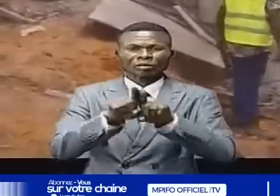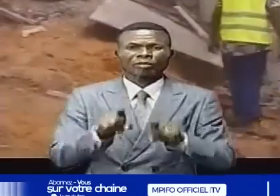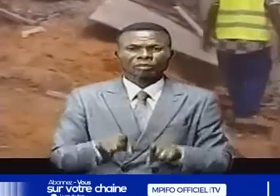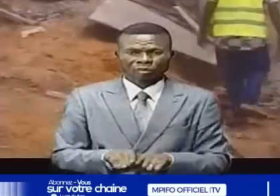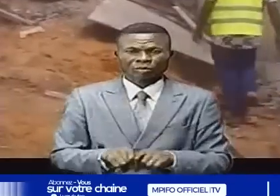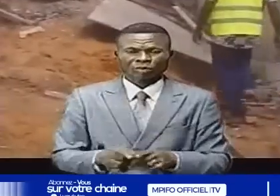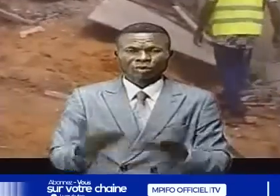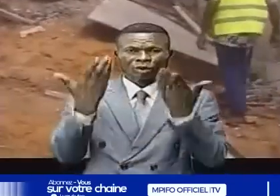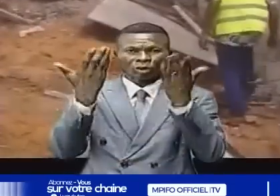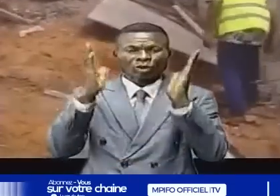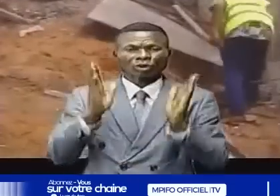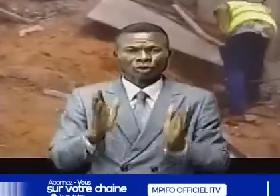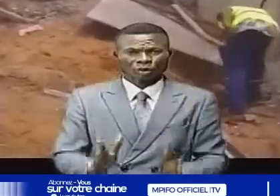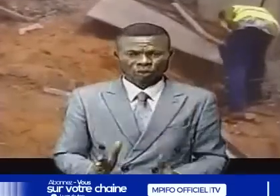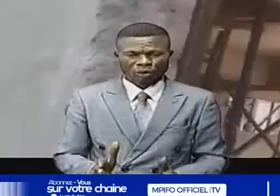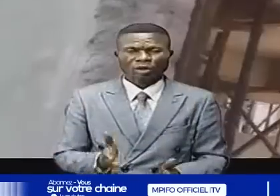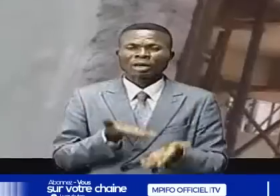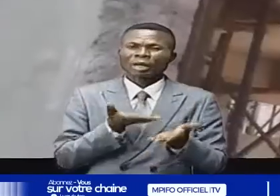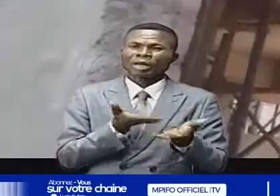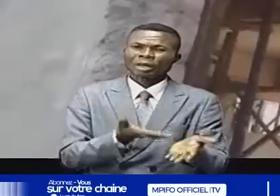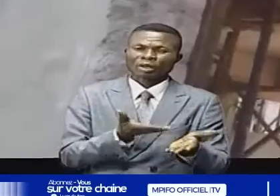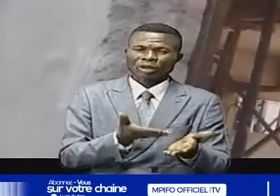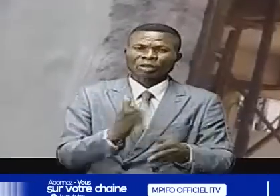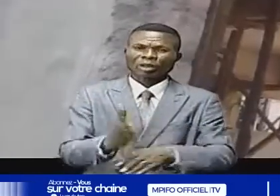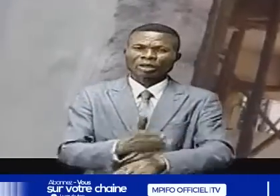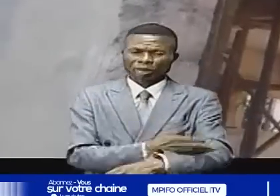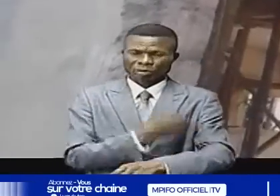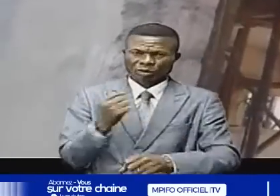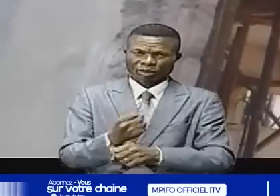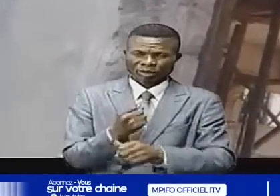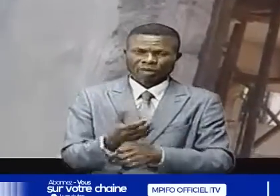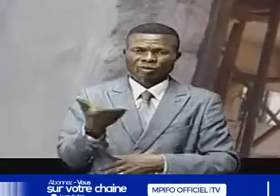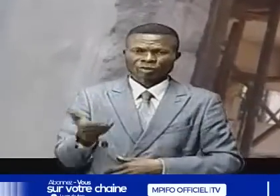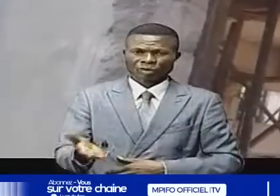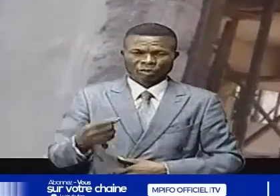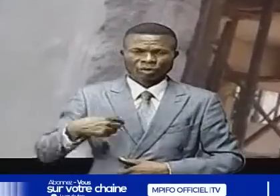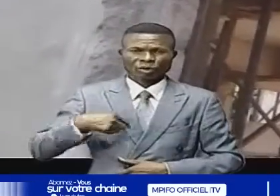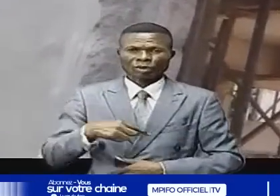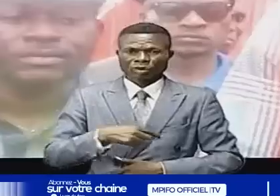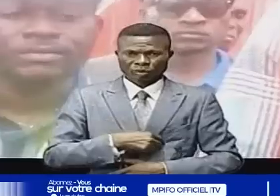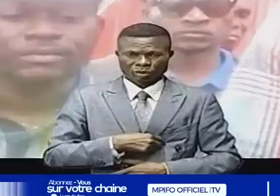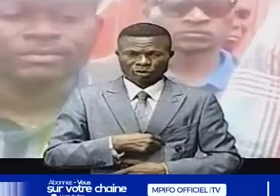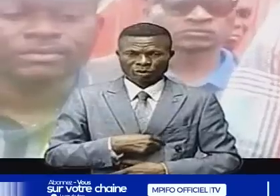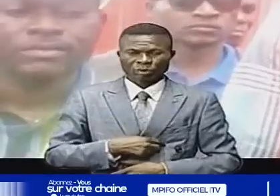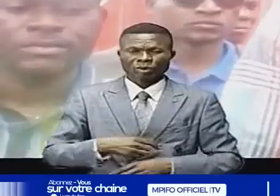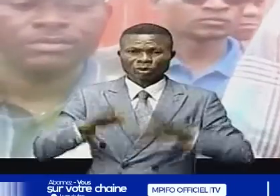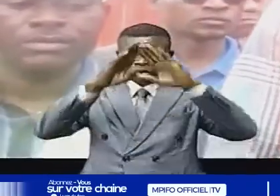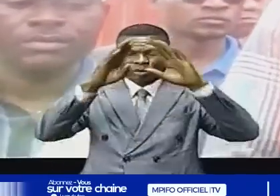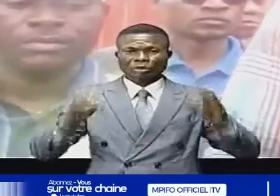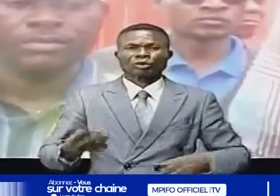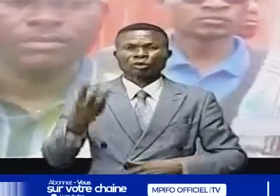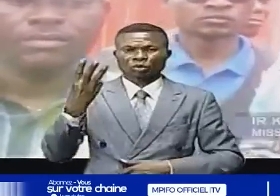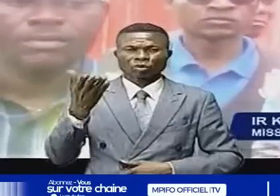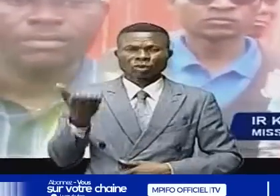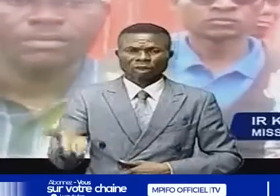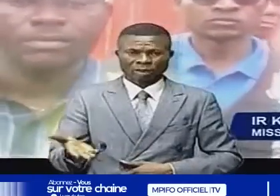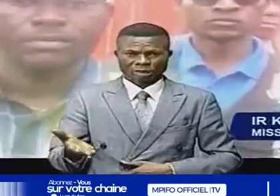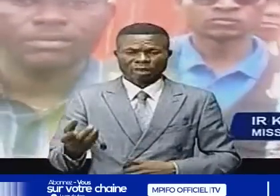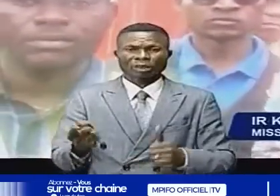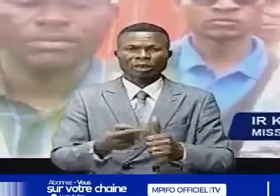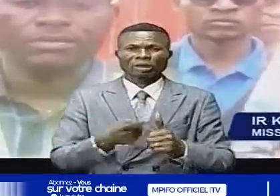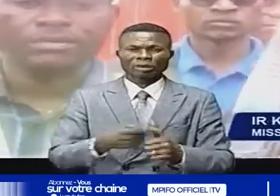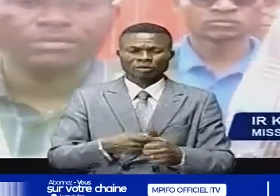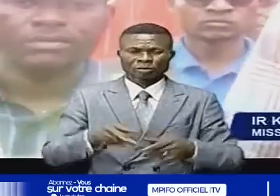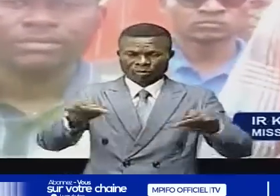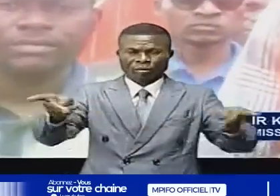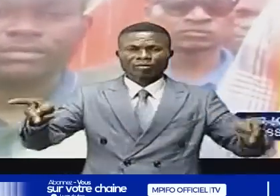les étudiants pour faciliter l'évolution de ces travaux. Nous avons trois compartiments ici. Il y a les